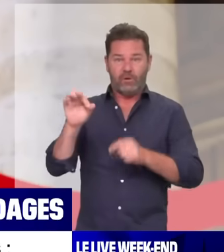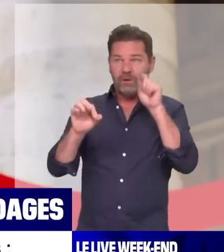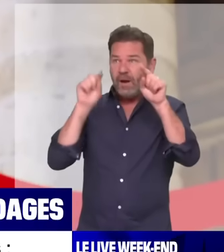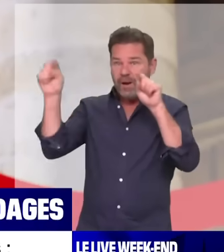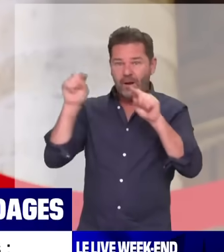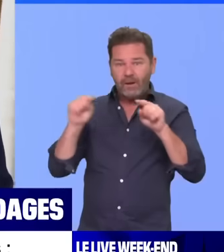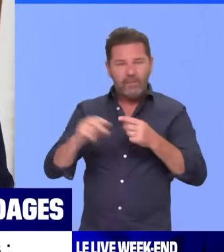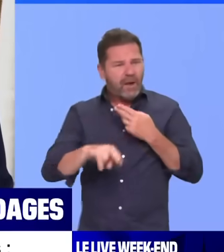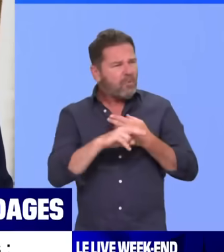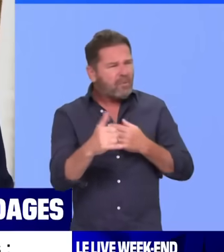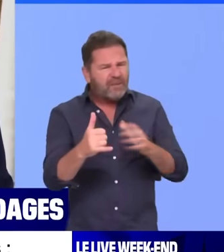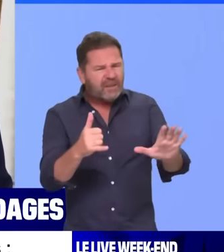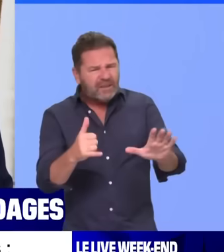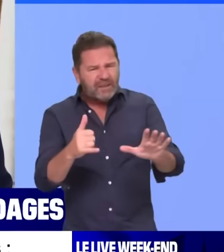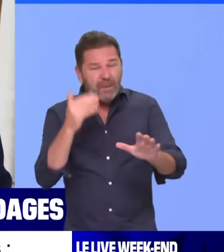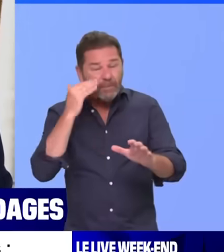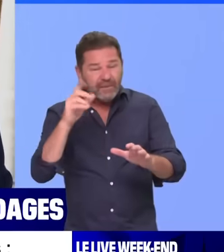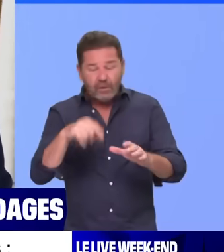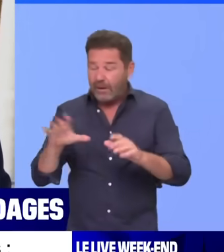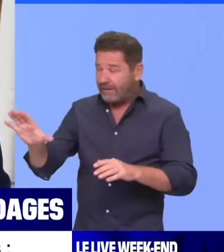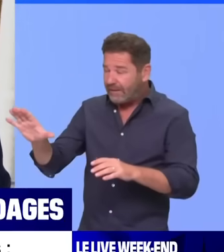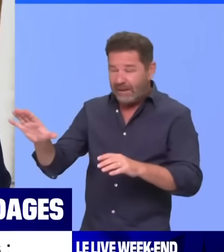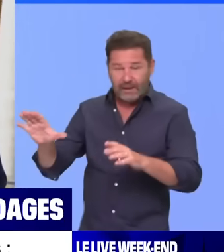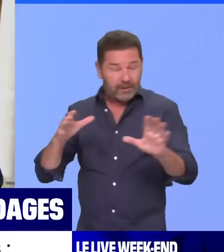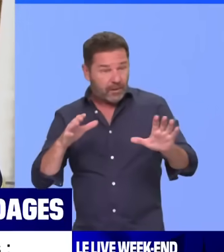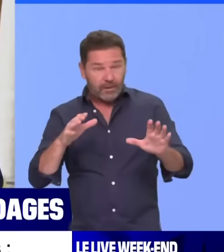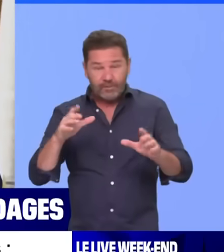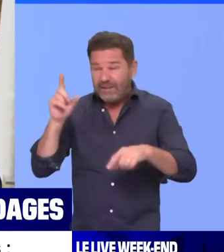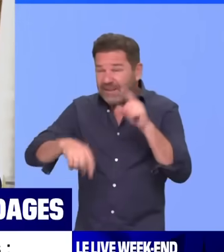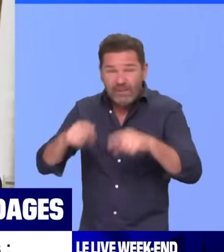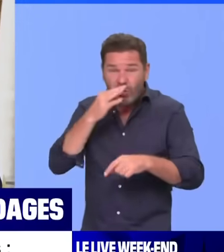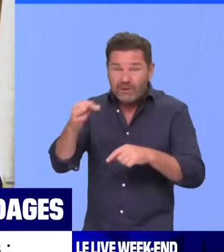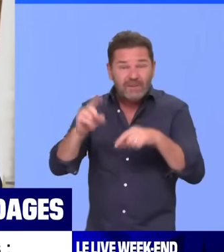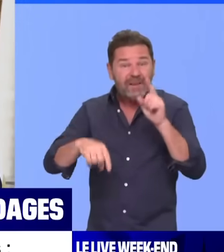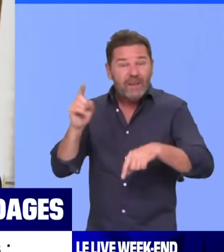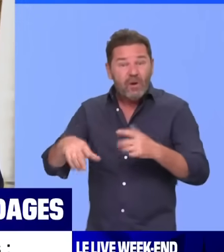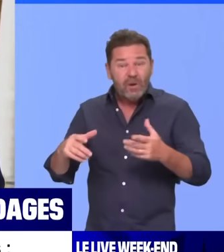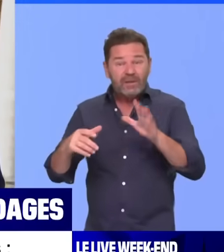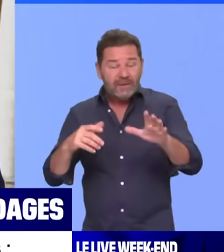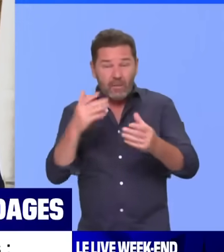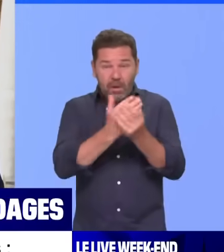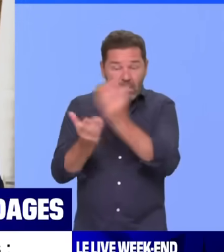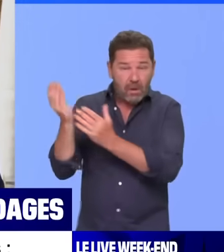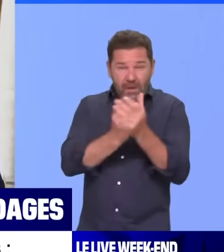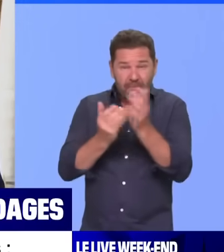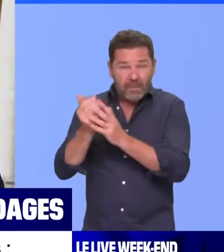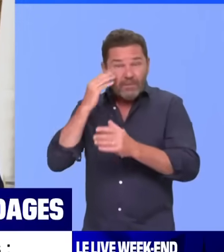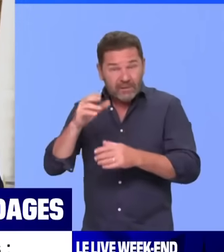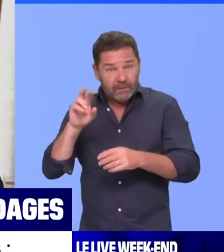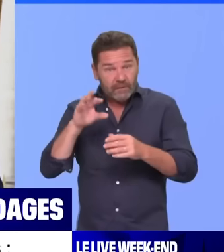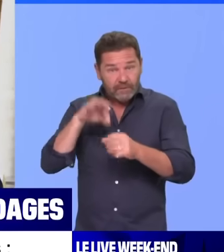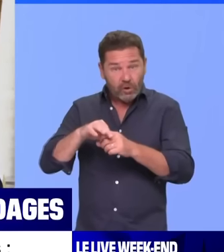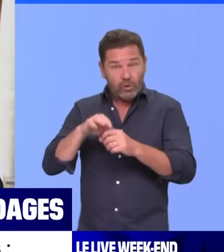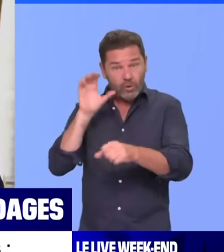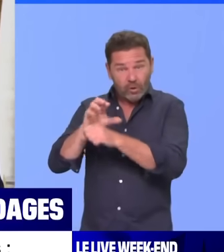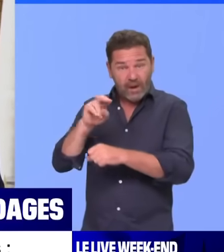main jamais à un moment il faut voterissance R F je vais